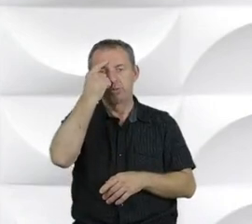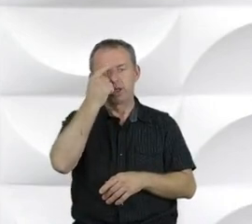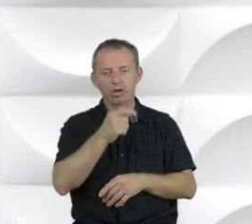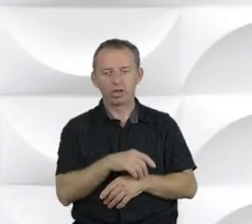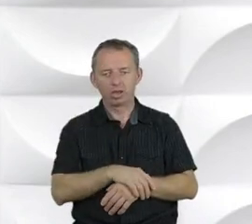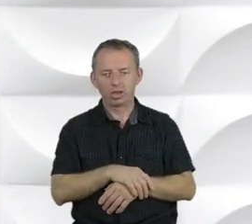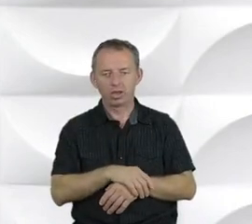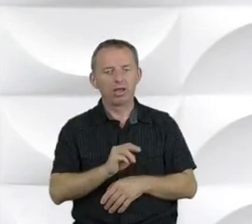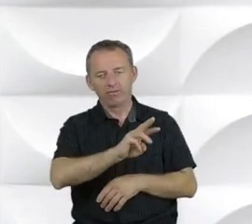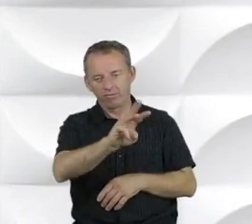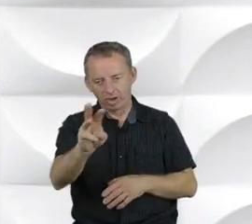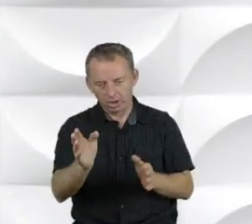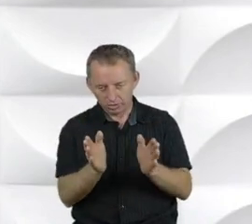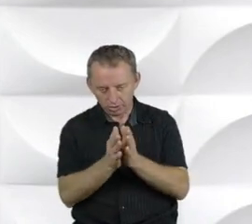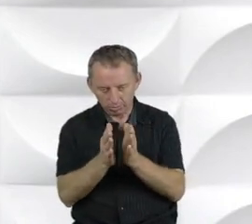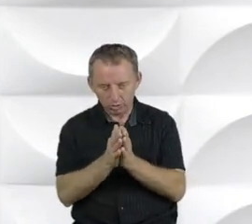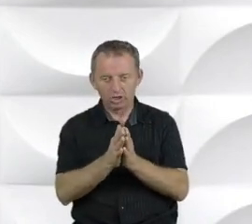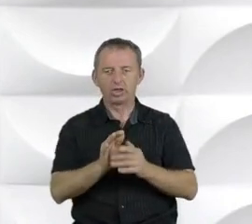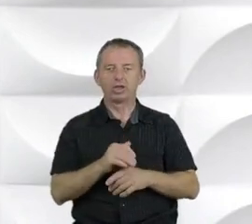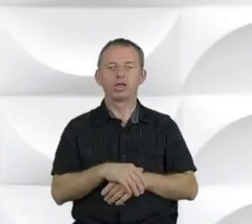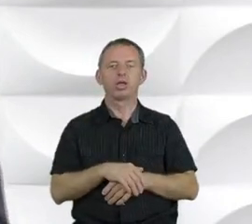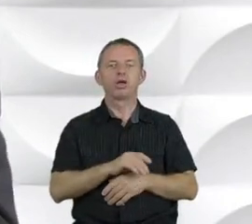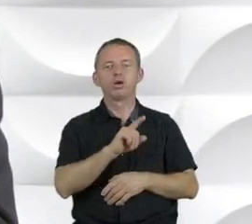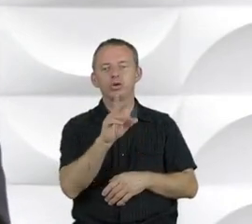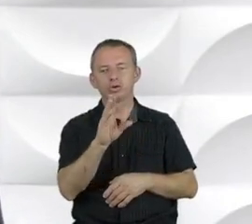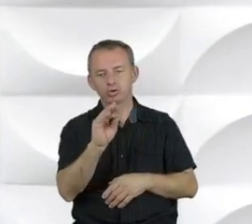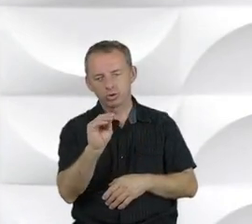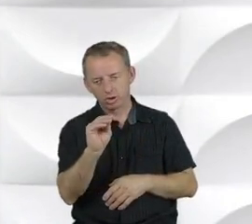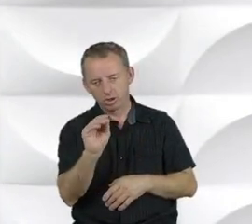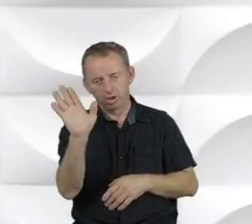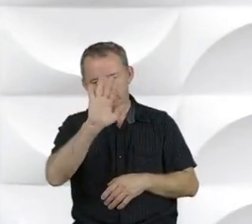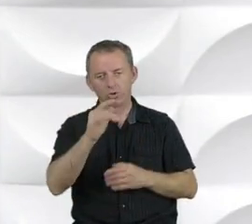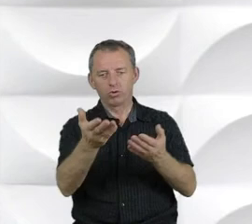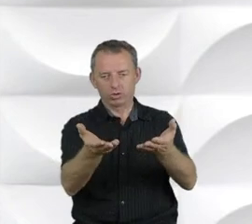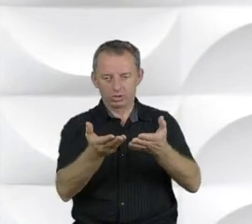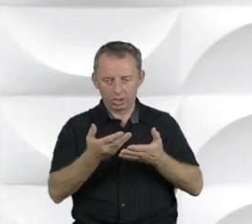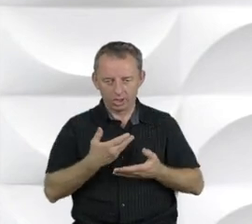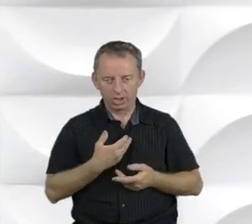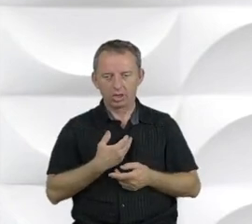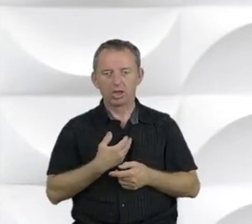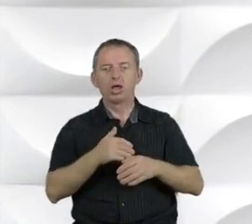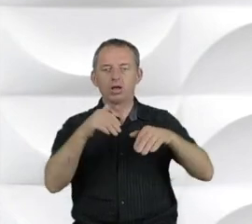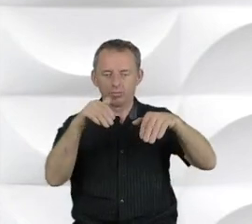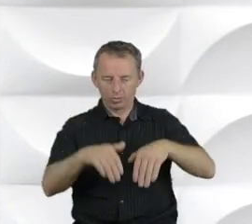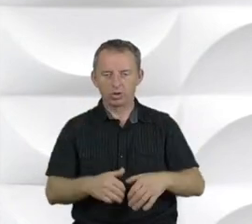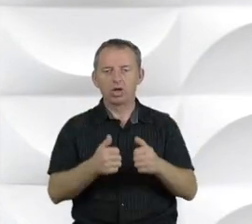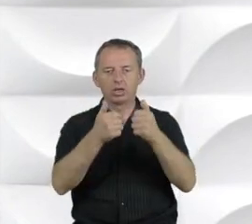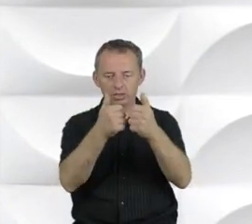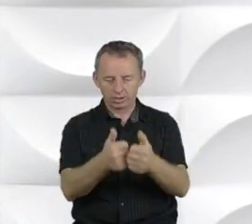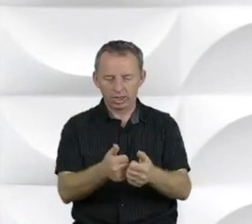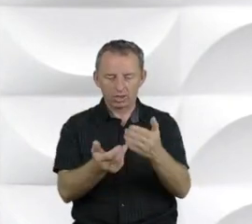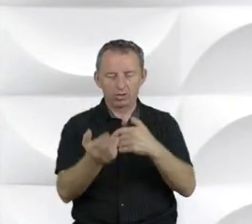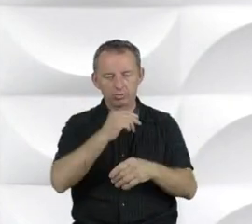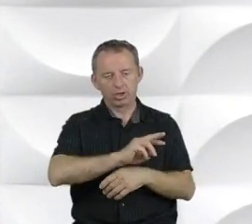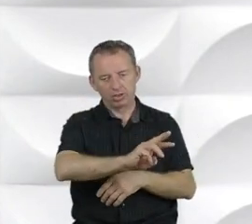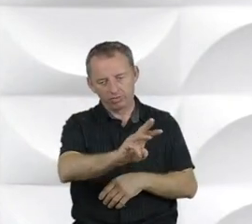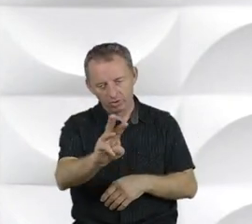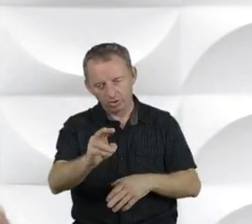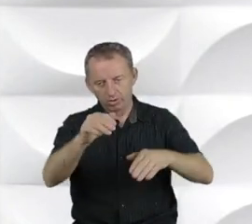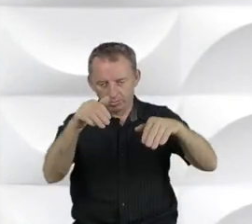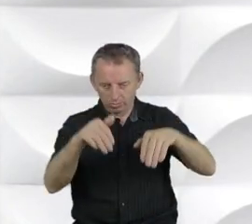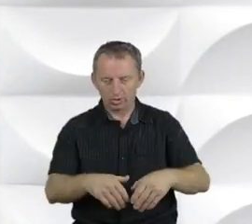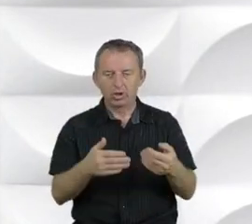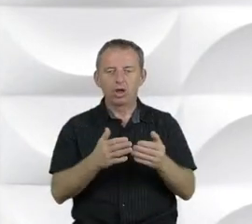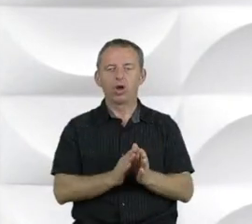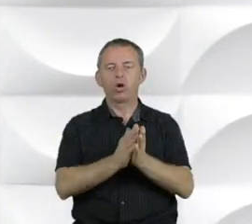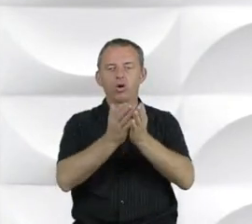za wasze modlitwy, za to, że Bóg dał, że mogę stanąć przed wami i mogę